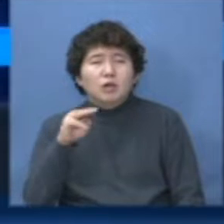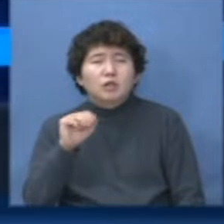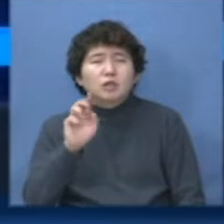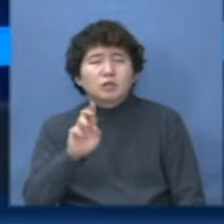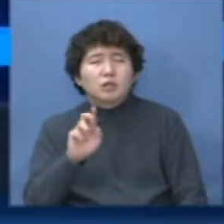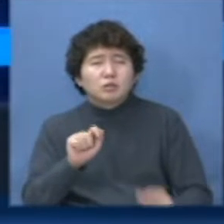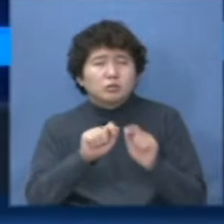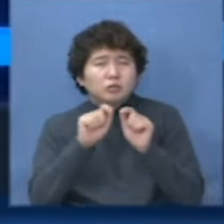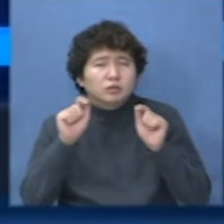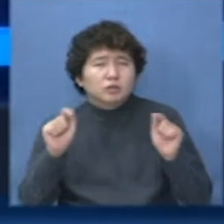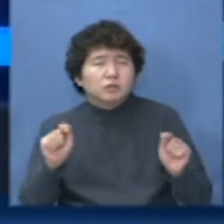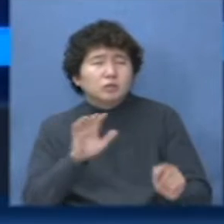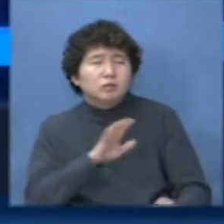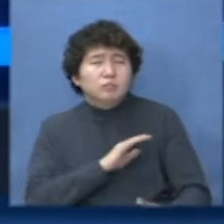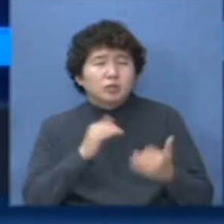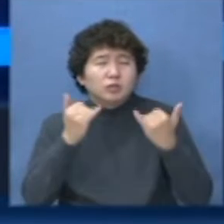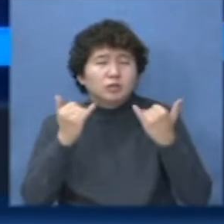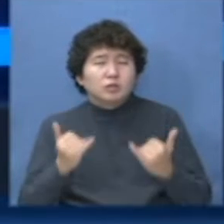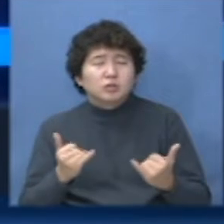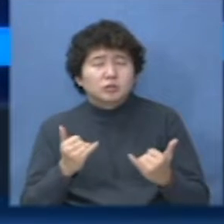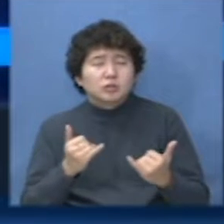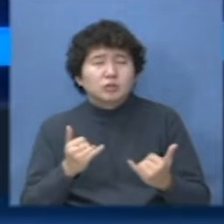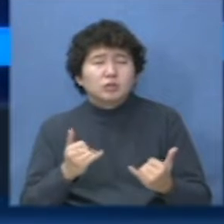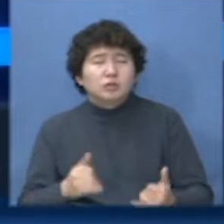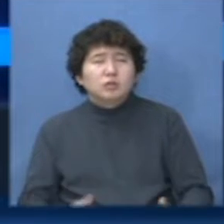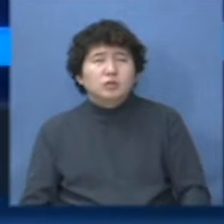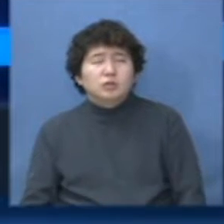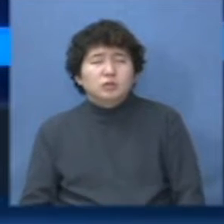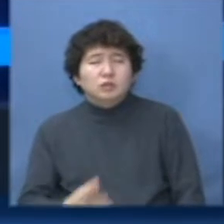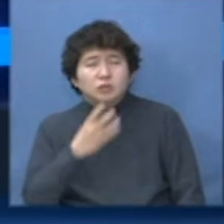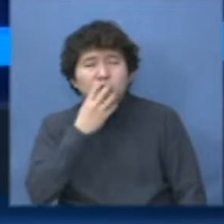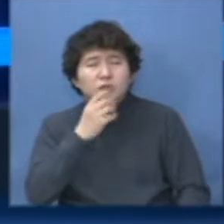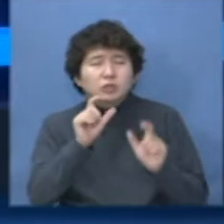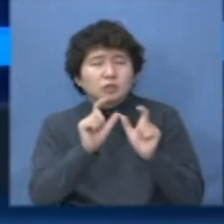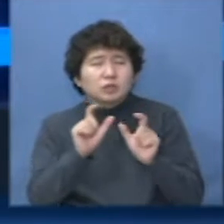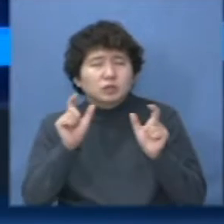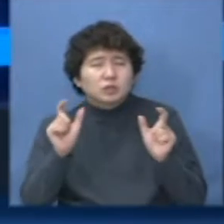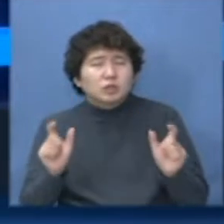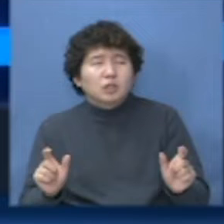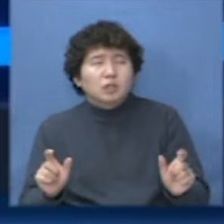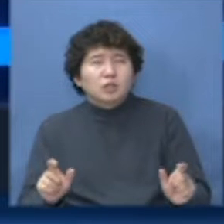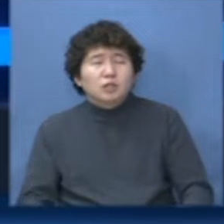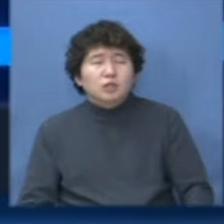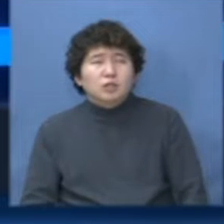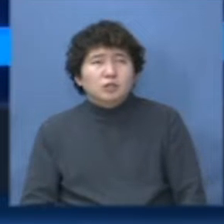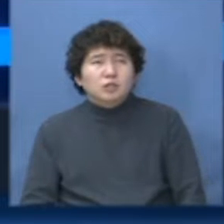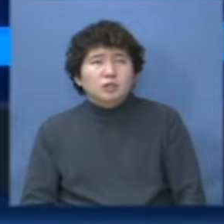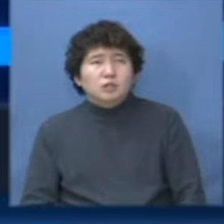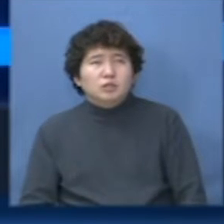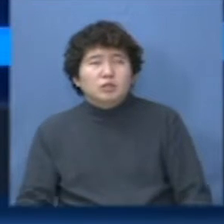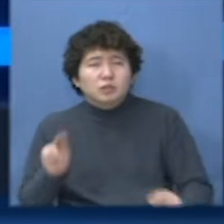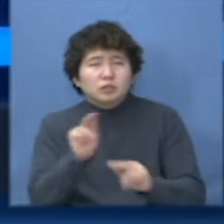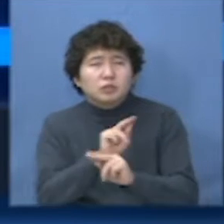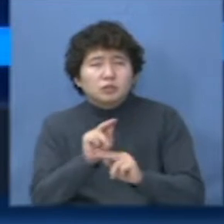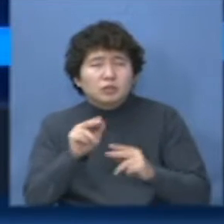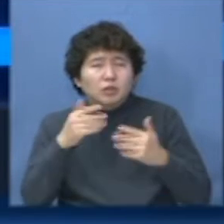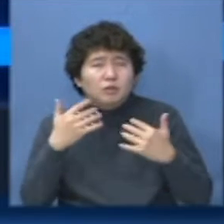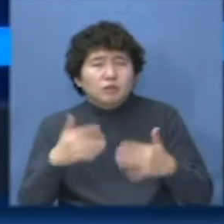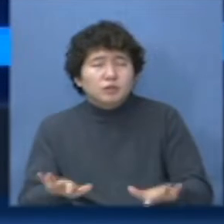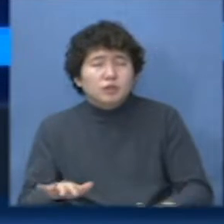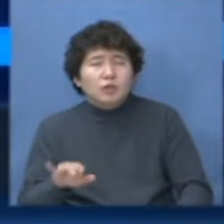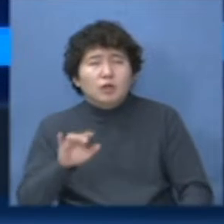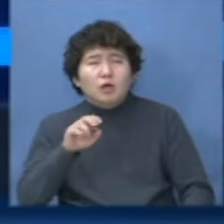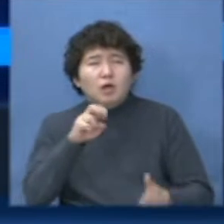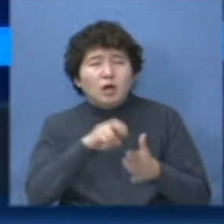болатын. Қазіргі таңда қаланы жылумен қамтамасыз етіп отырған мекеменің жұмысы ретке келтірілуде. Сондай-ақ